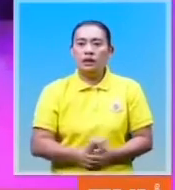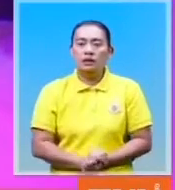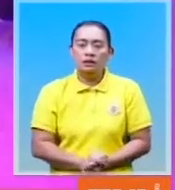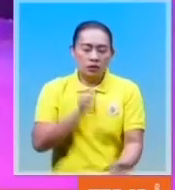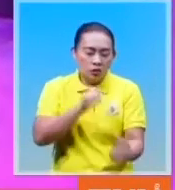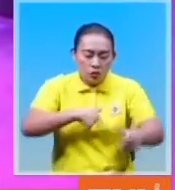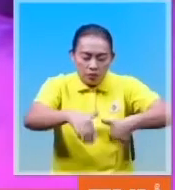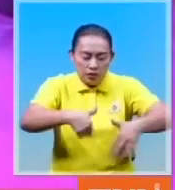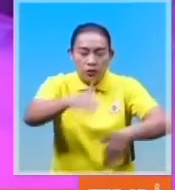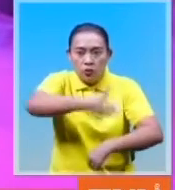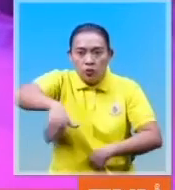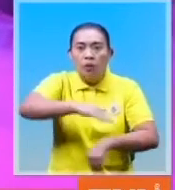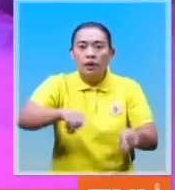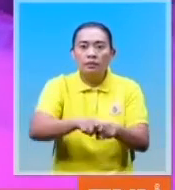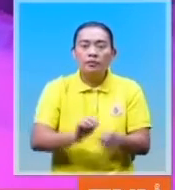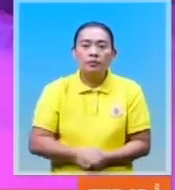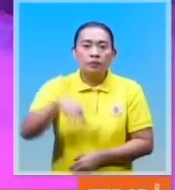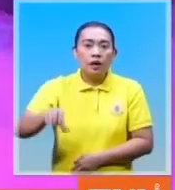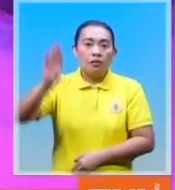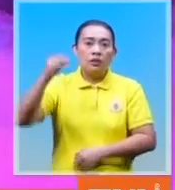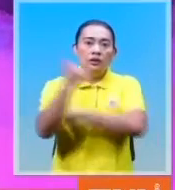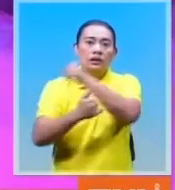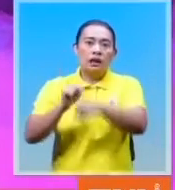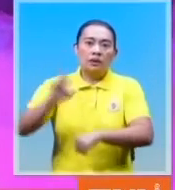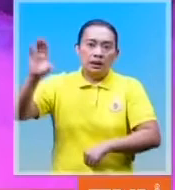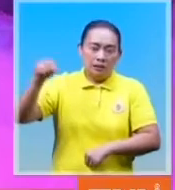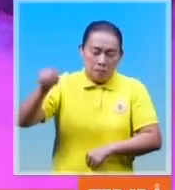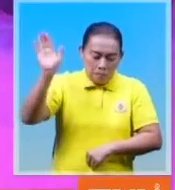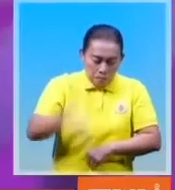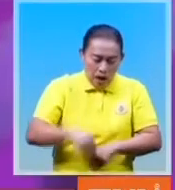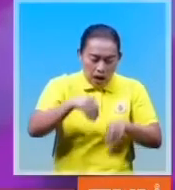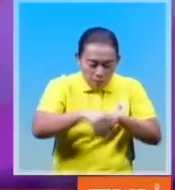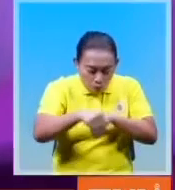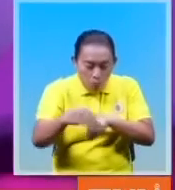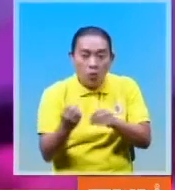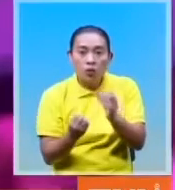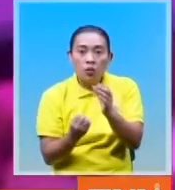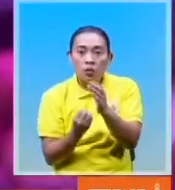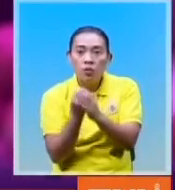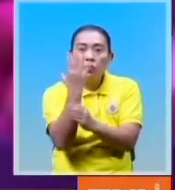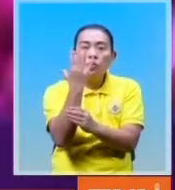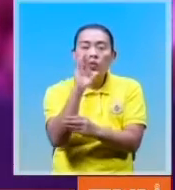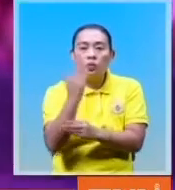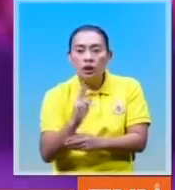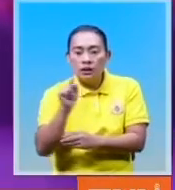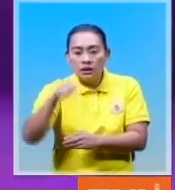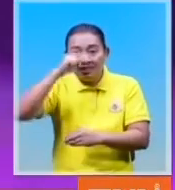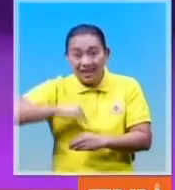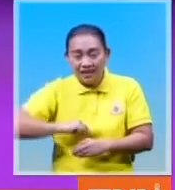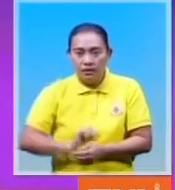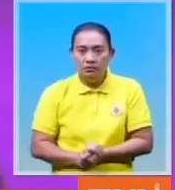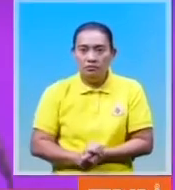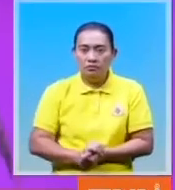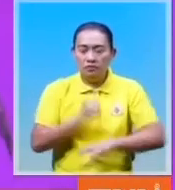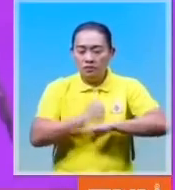การพูดถึงจะให้บริษัทต่างชาติเนี่ยเข้ามาปลูกกัญชาในประเทศไทยเรื่องนี้คุณอนุทินยืนยันค่ะคุณผู้ชมคะ